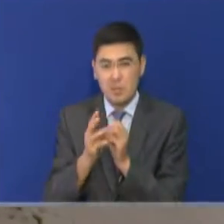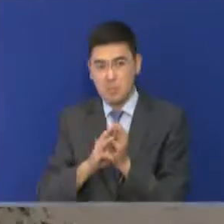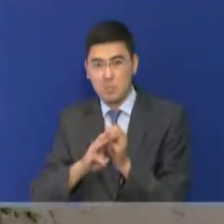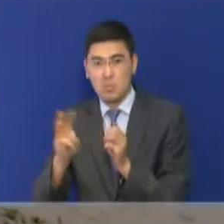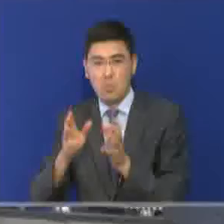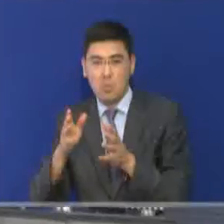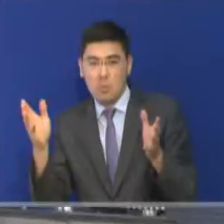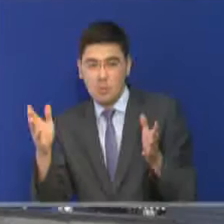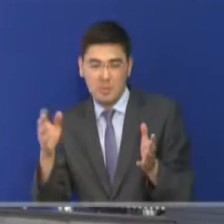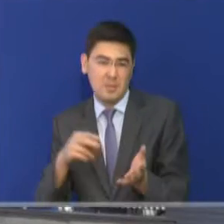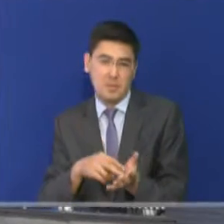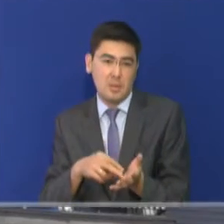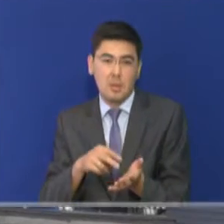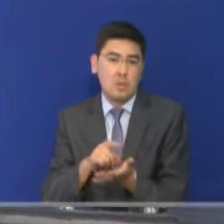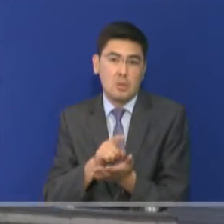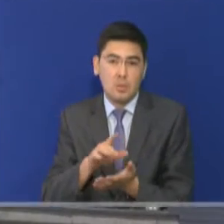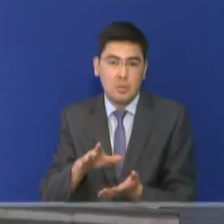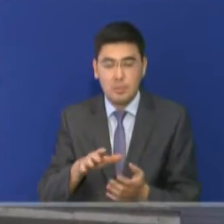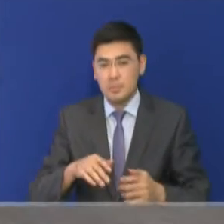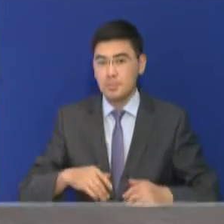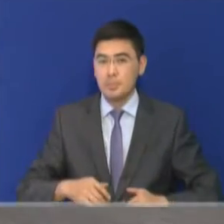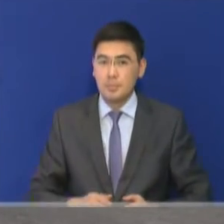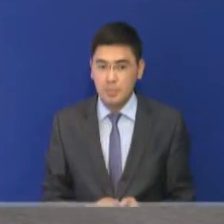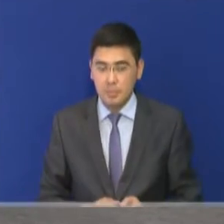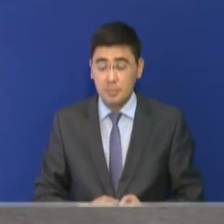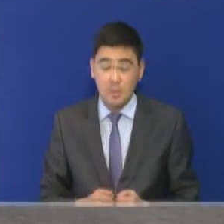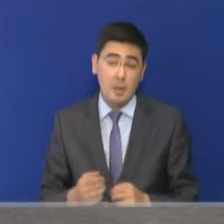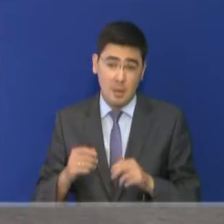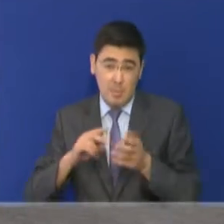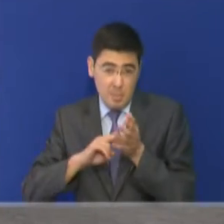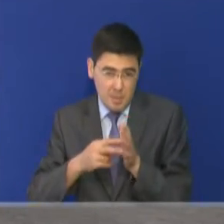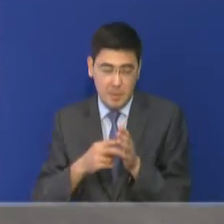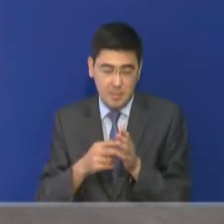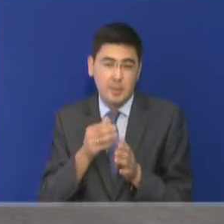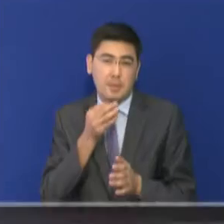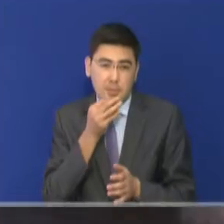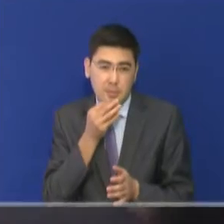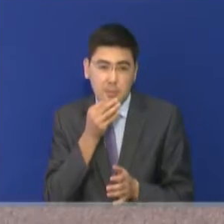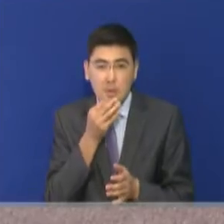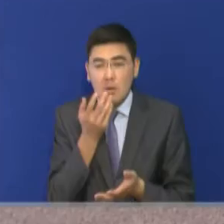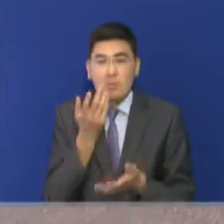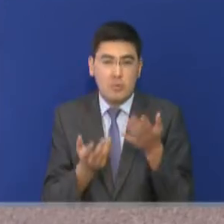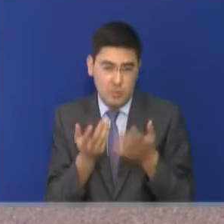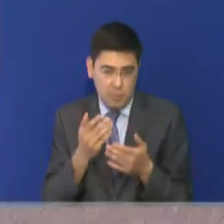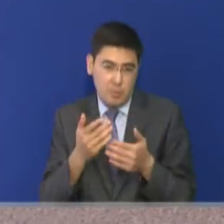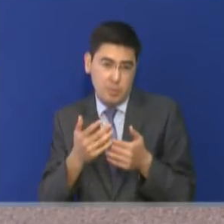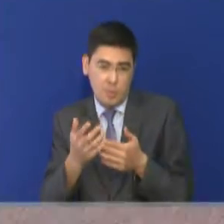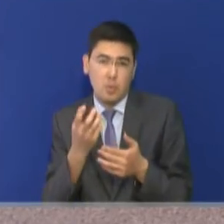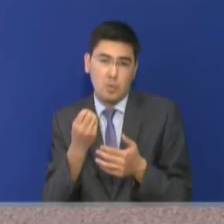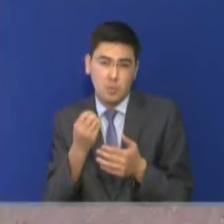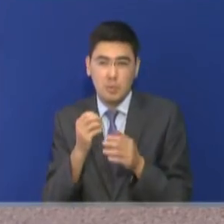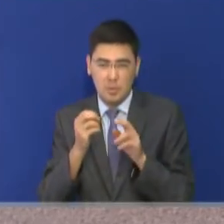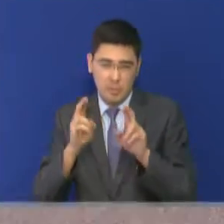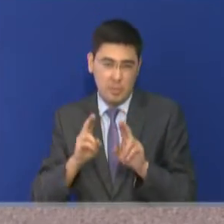тенге. По словам представителей отдела, это предварительный механизм. В дальнейшем в проект будут включены ряд пунктов и